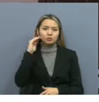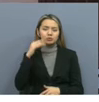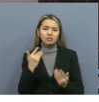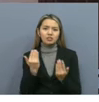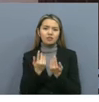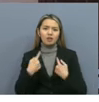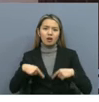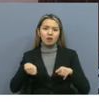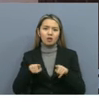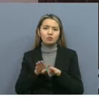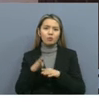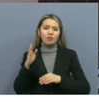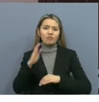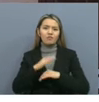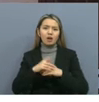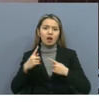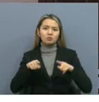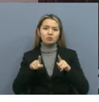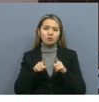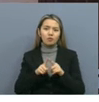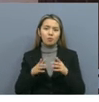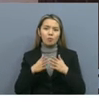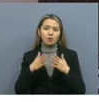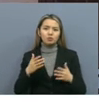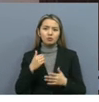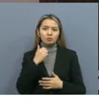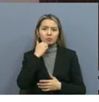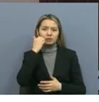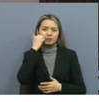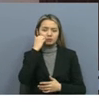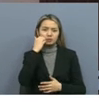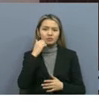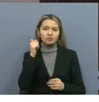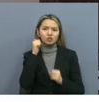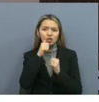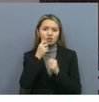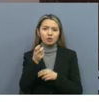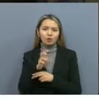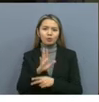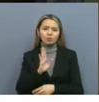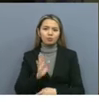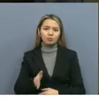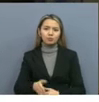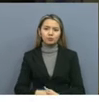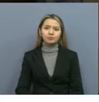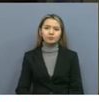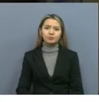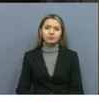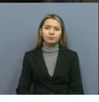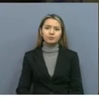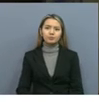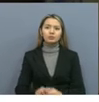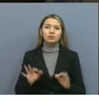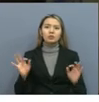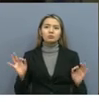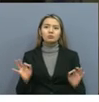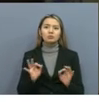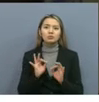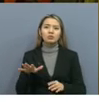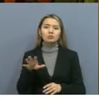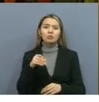ұжымының осындай кешті дәстүрлі түрде ұйымдастыратынына ризамыз. Және мұнда жиі келіп тұрамыз. Музыкалық кофехана тыңдарман